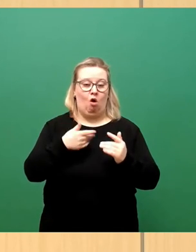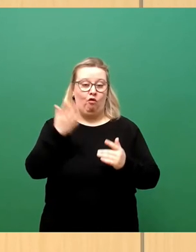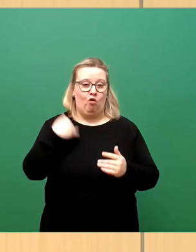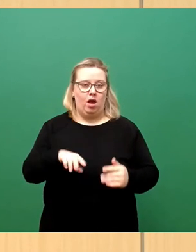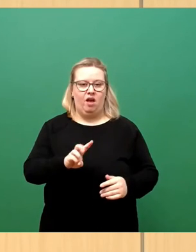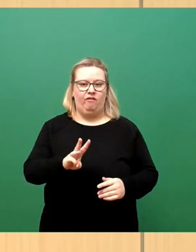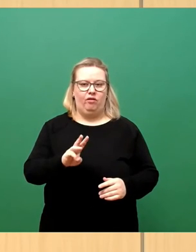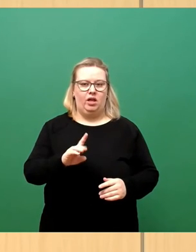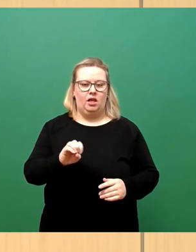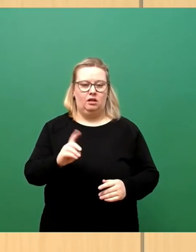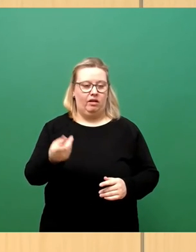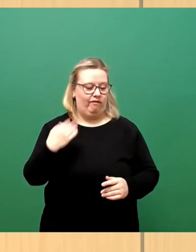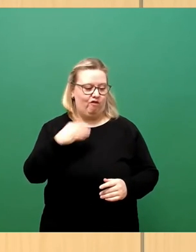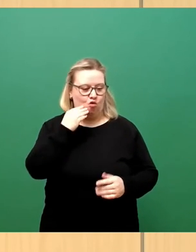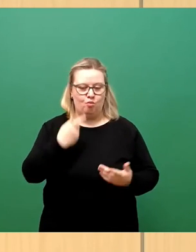Wohnungen bauen soll.